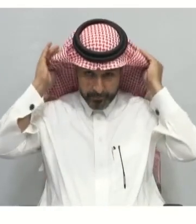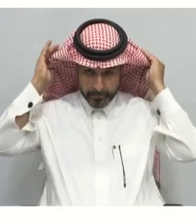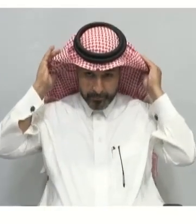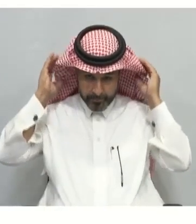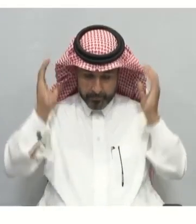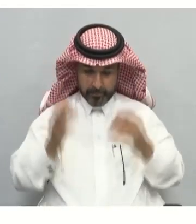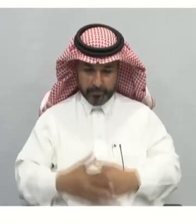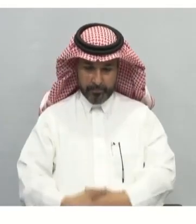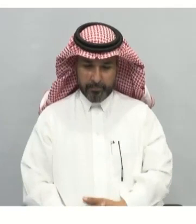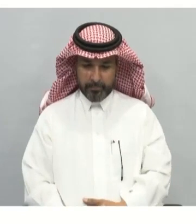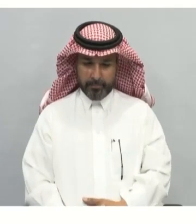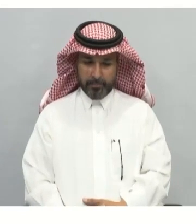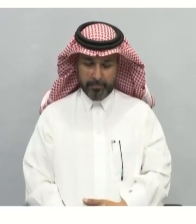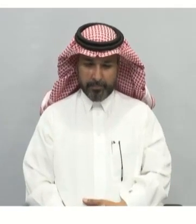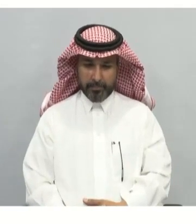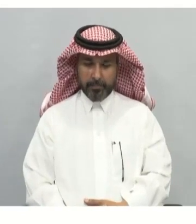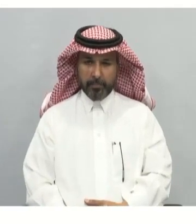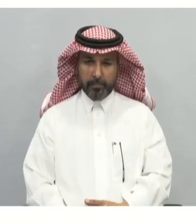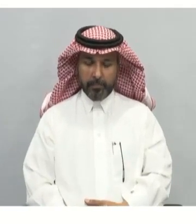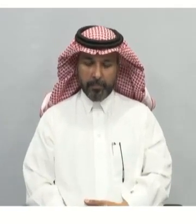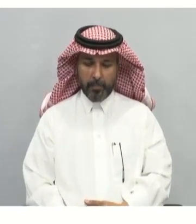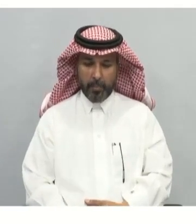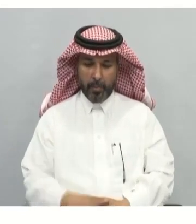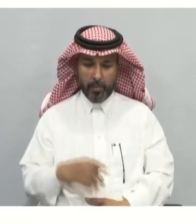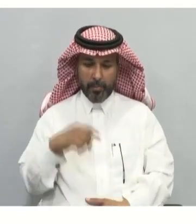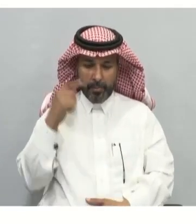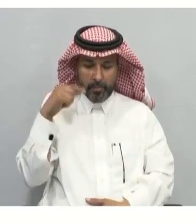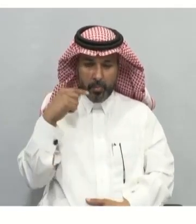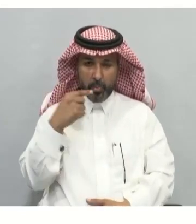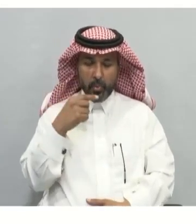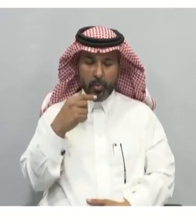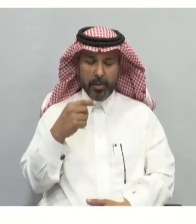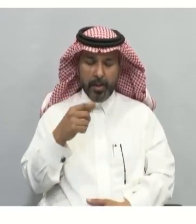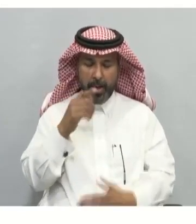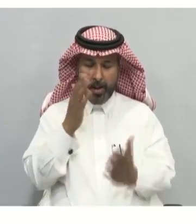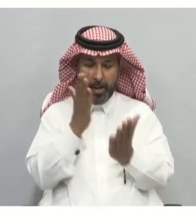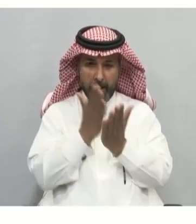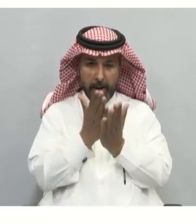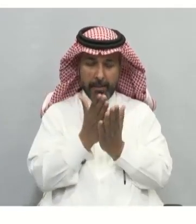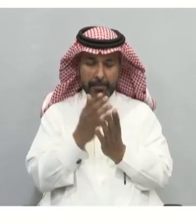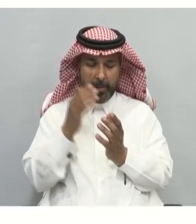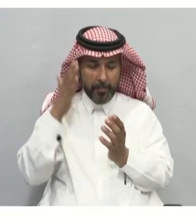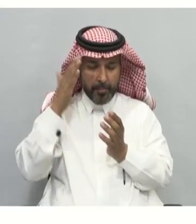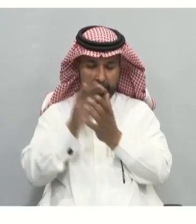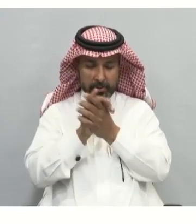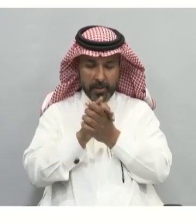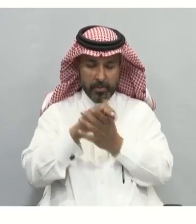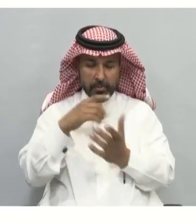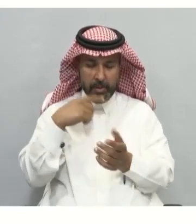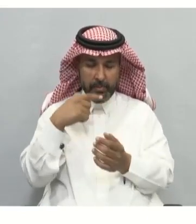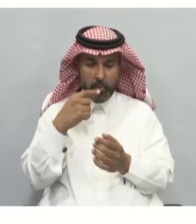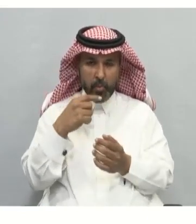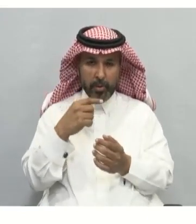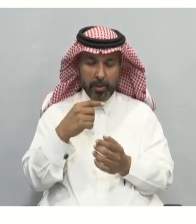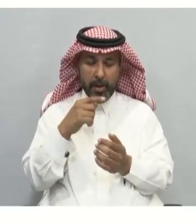59 حديث ابي هريره رضي الله عنه ان رسول الله صلى الله عليه وسلم قال مثل المؤمن كمثل